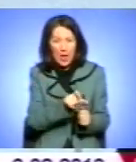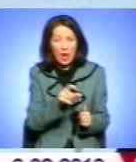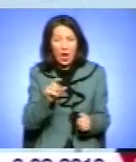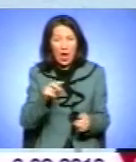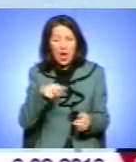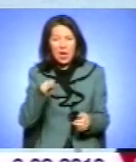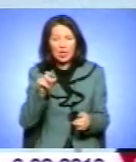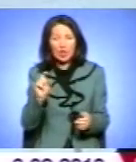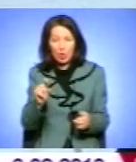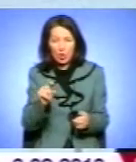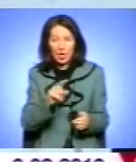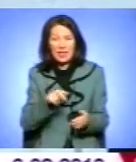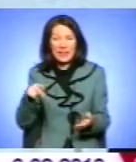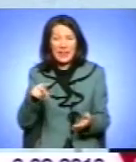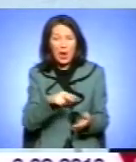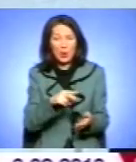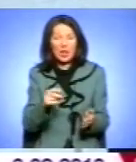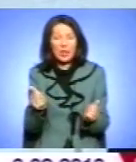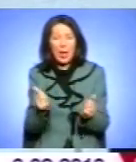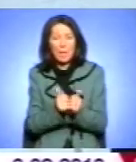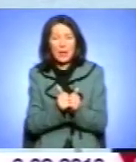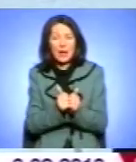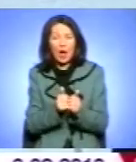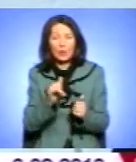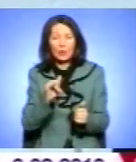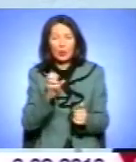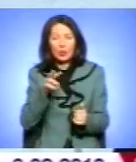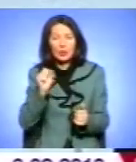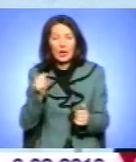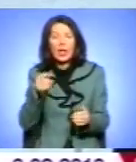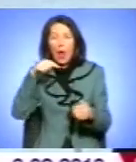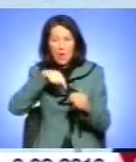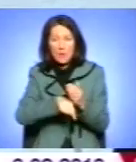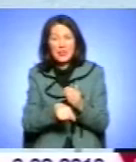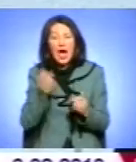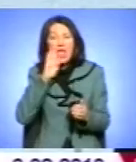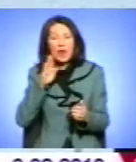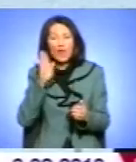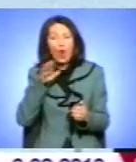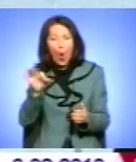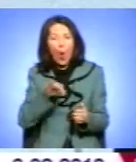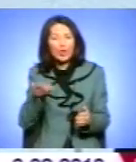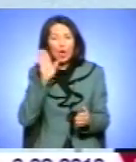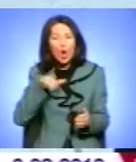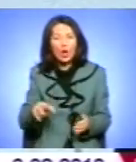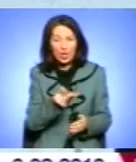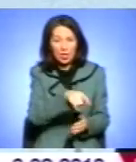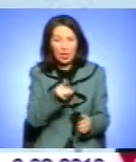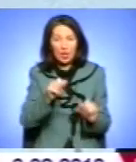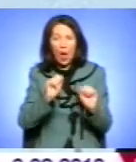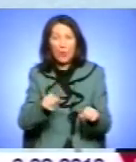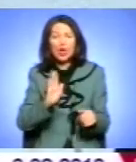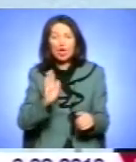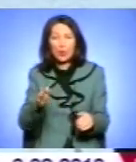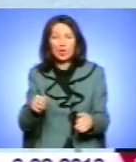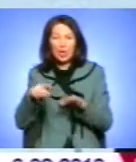устя, де впадає річка, наприклад, як у нас на каналі озеро. Там так само можуть бути бурхливіша течія і лід